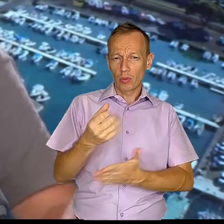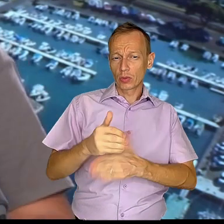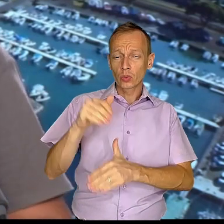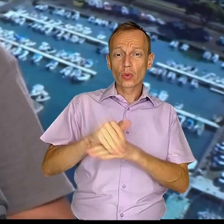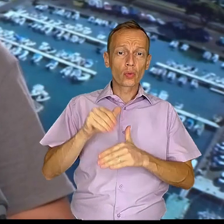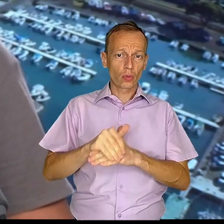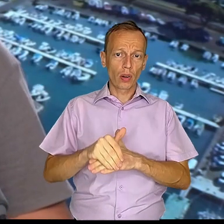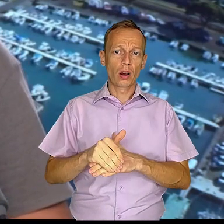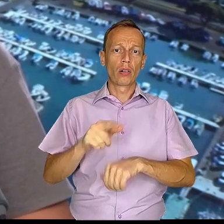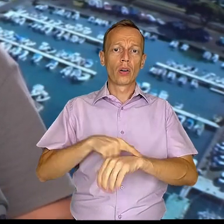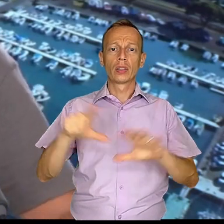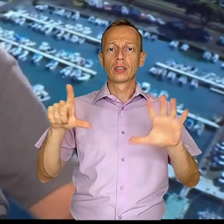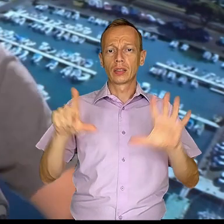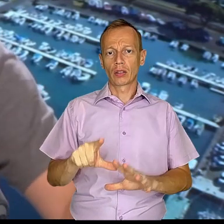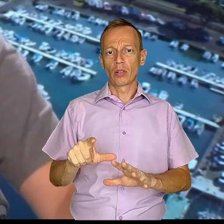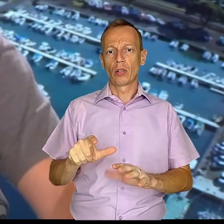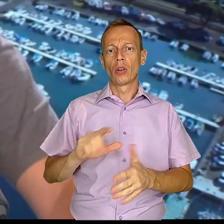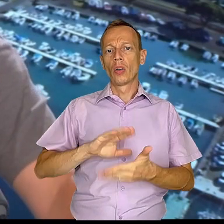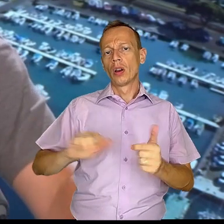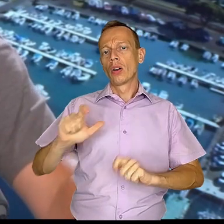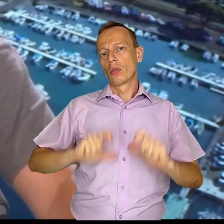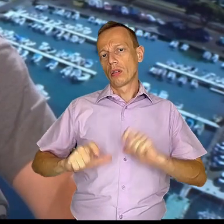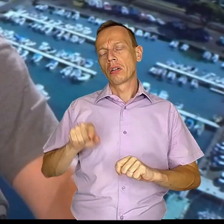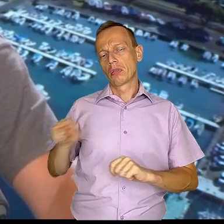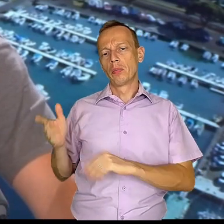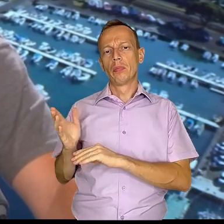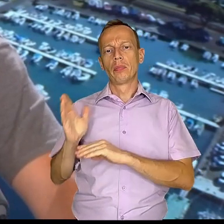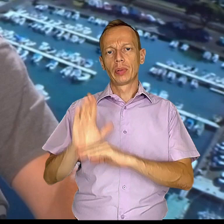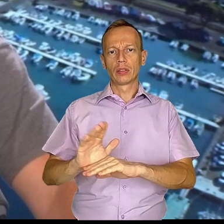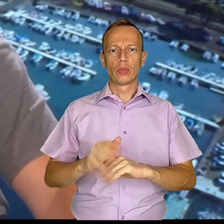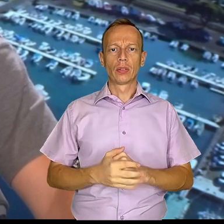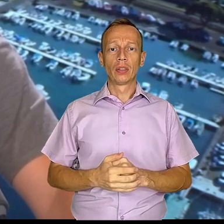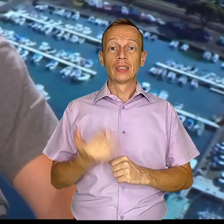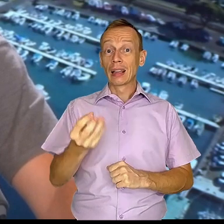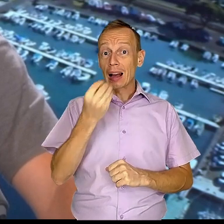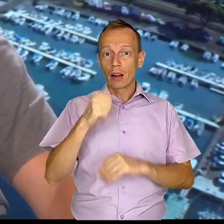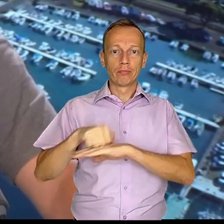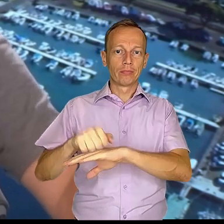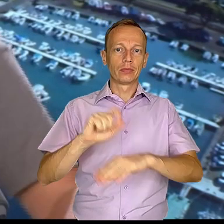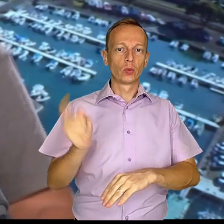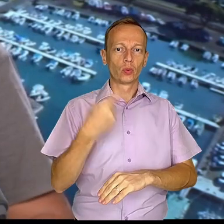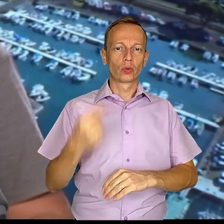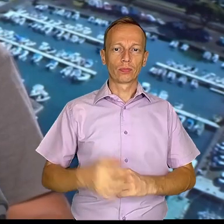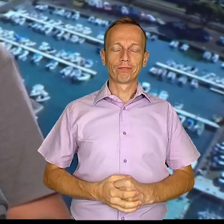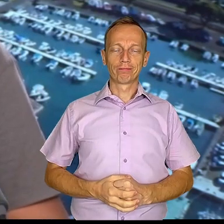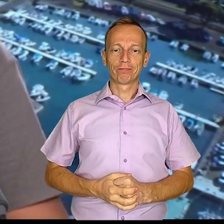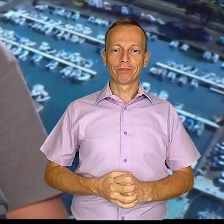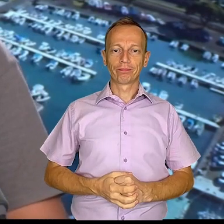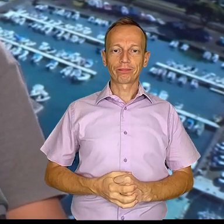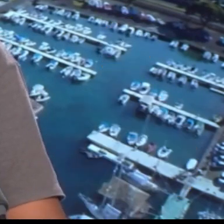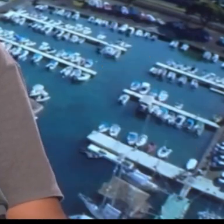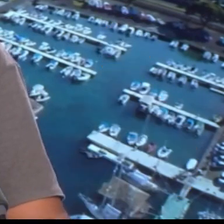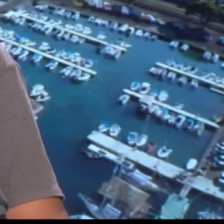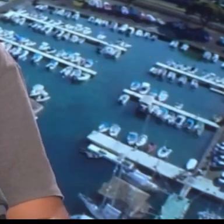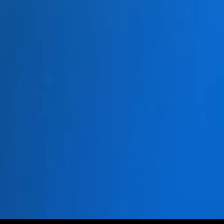retrouverez l'intégralité de vos informations ce soir à 19h, présentée par Ayata Tarhou, vous qui êtes à table, Tamamete.